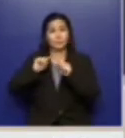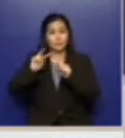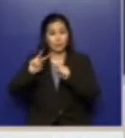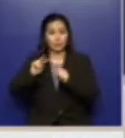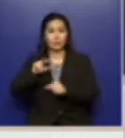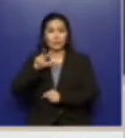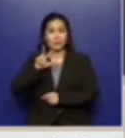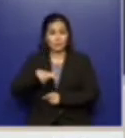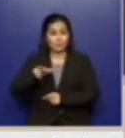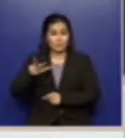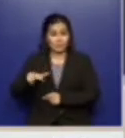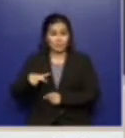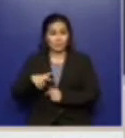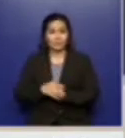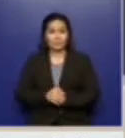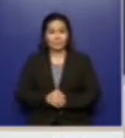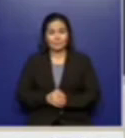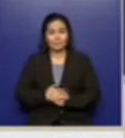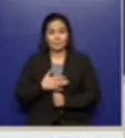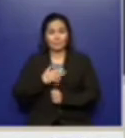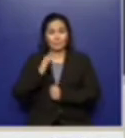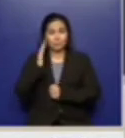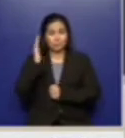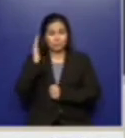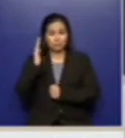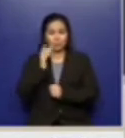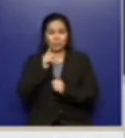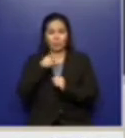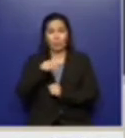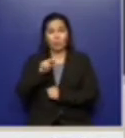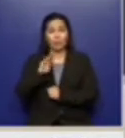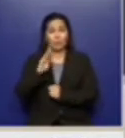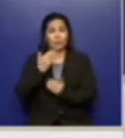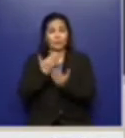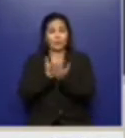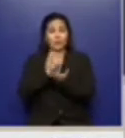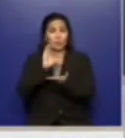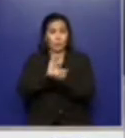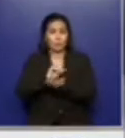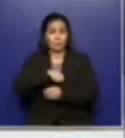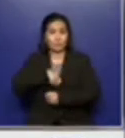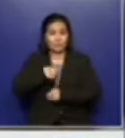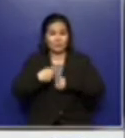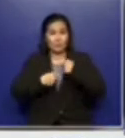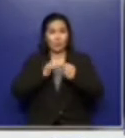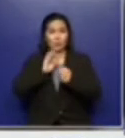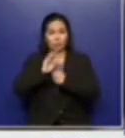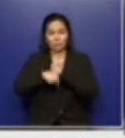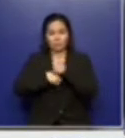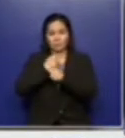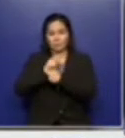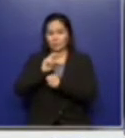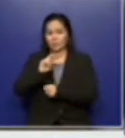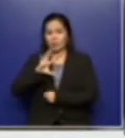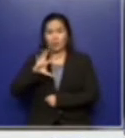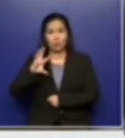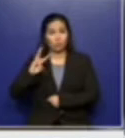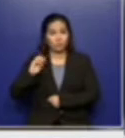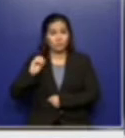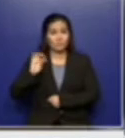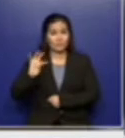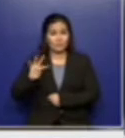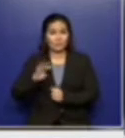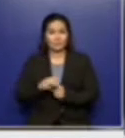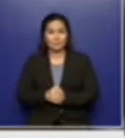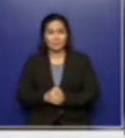ยครับผมขออภิปรายร่างพระราชบัญญัติงบประมาณรายจ่ายประจำปีงบประมาณพ.ศ.